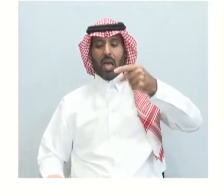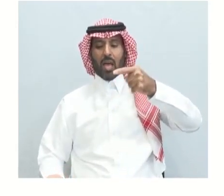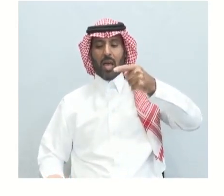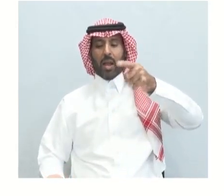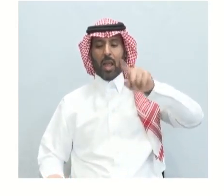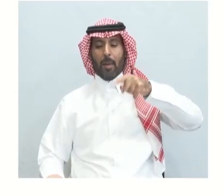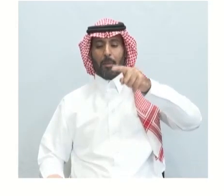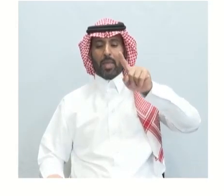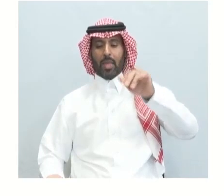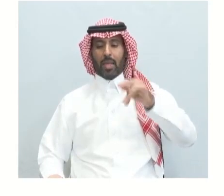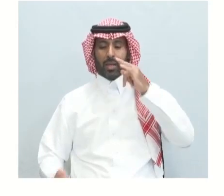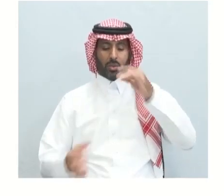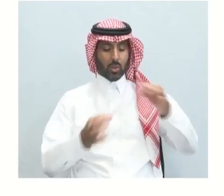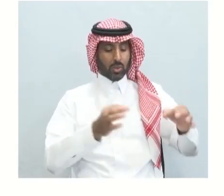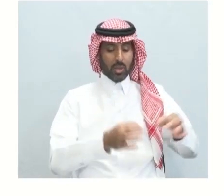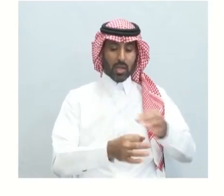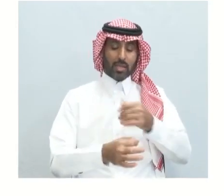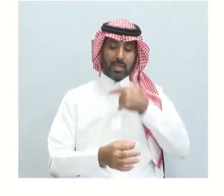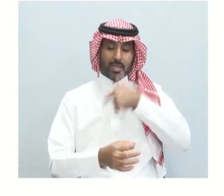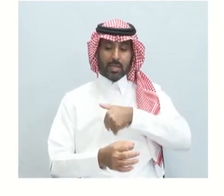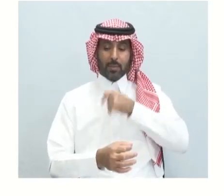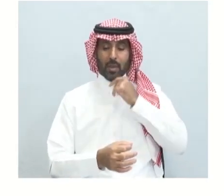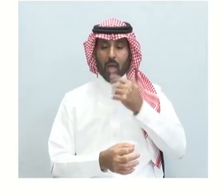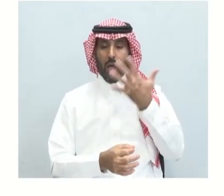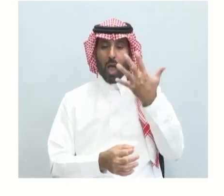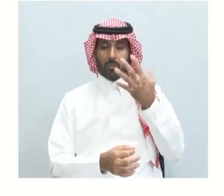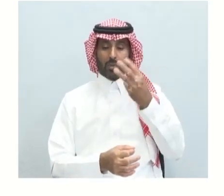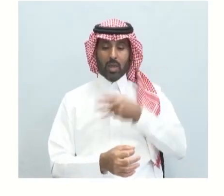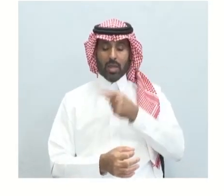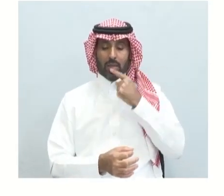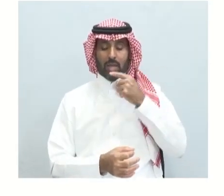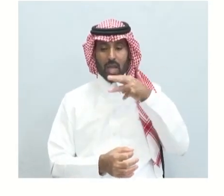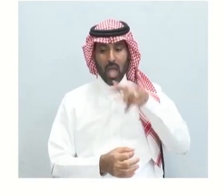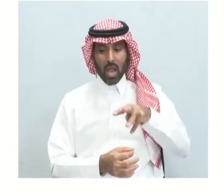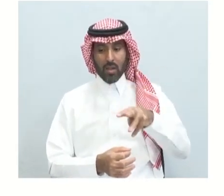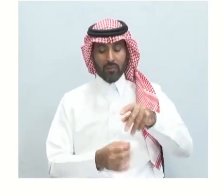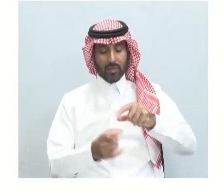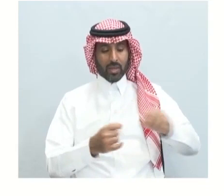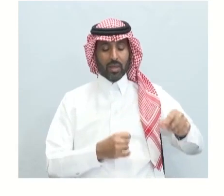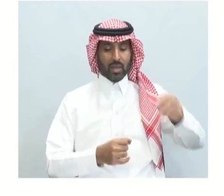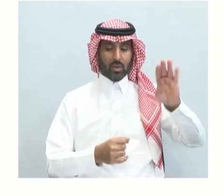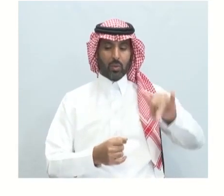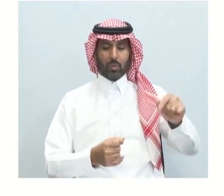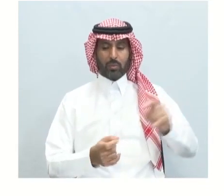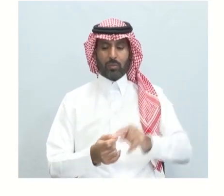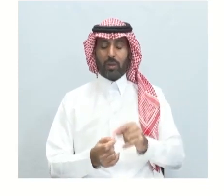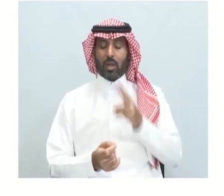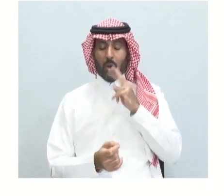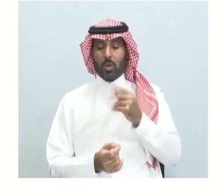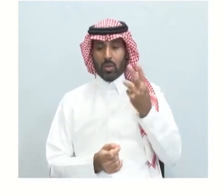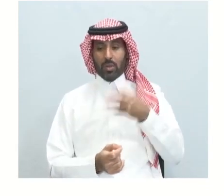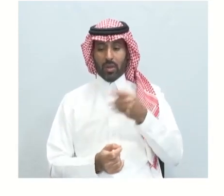العربي وهي تغطي نحو 635 ال كيل متر مربع اي نحو